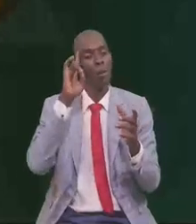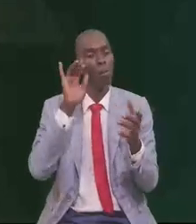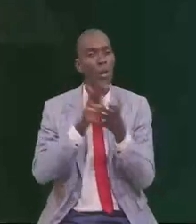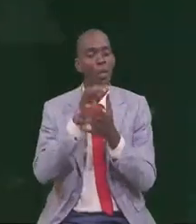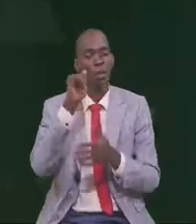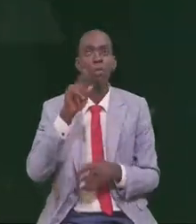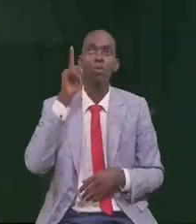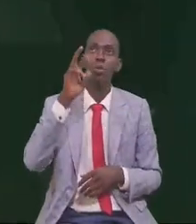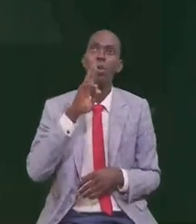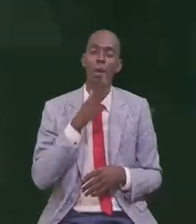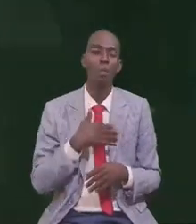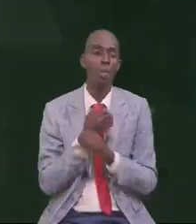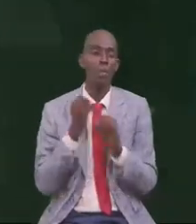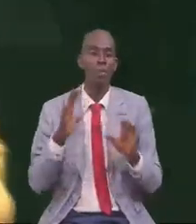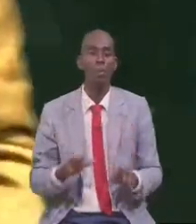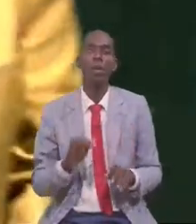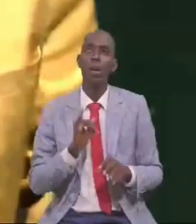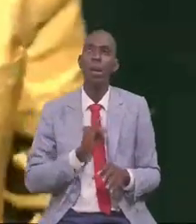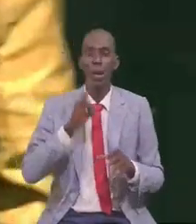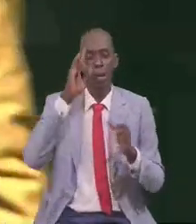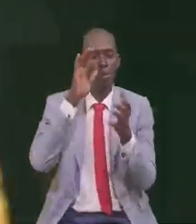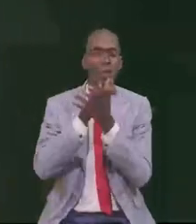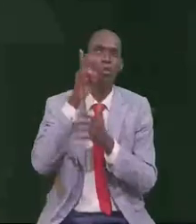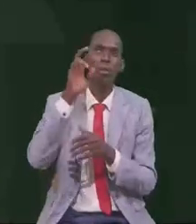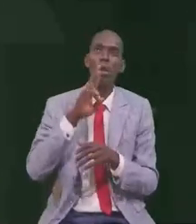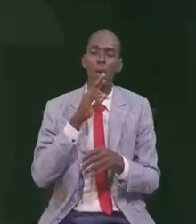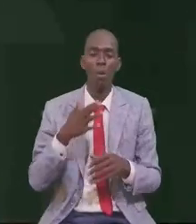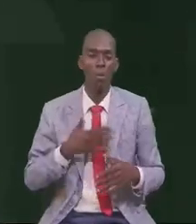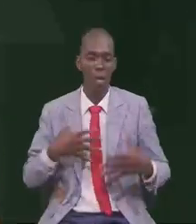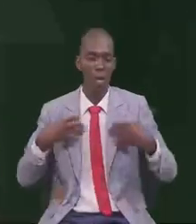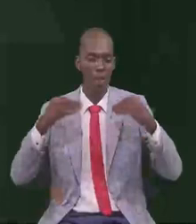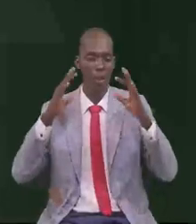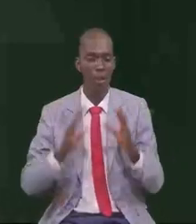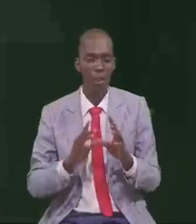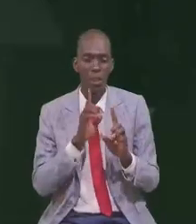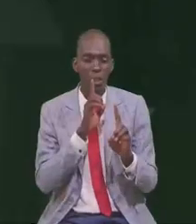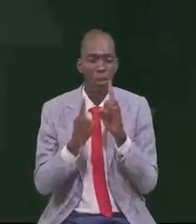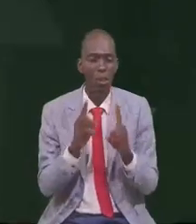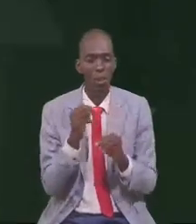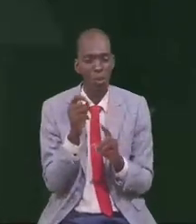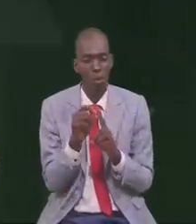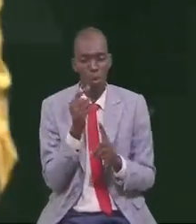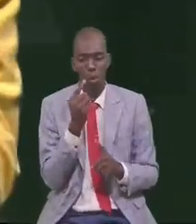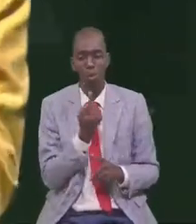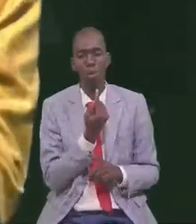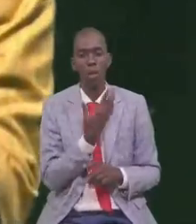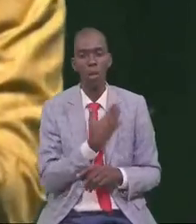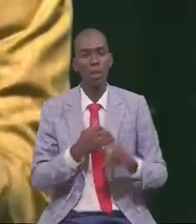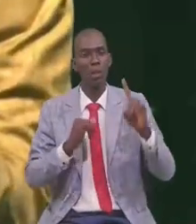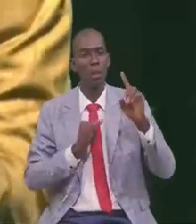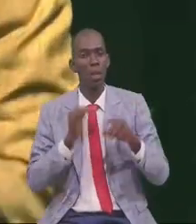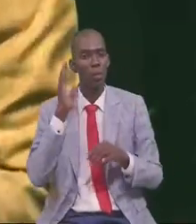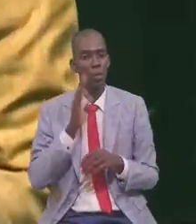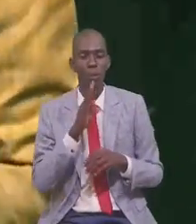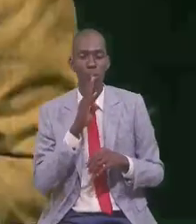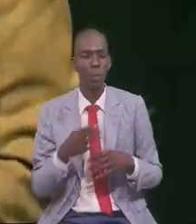sauveur, je crois, tu es mon guérisseur. » Dis seulement un mot et je serai guéri. Lève-toi,